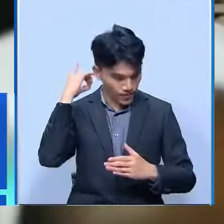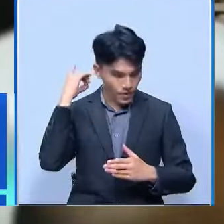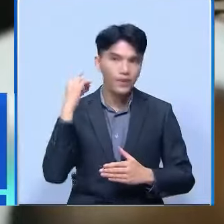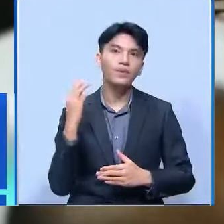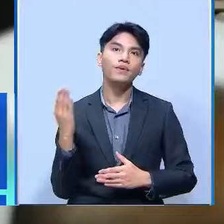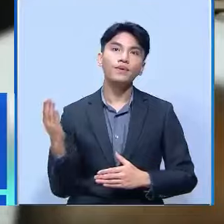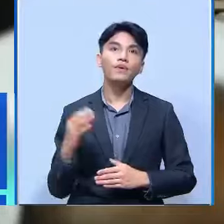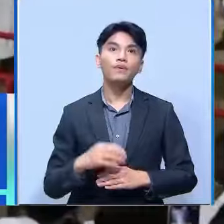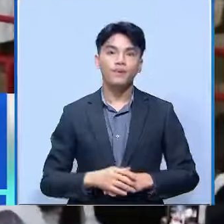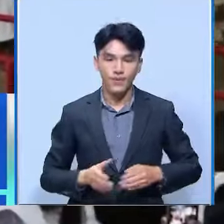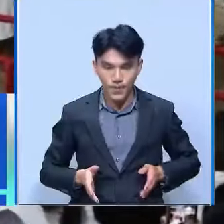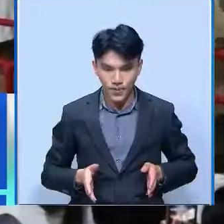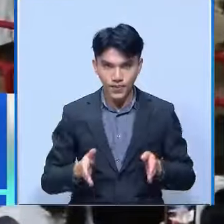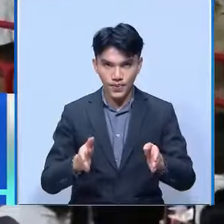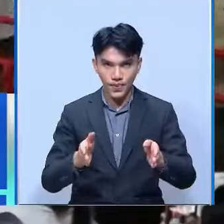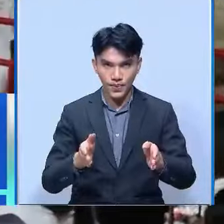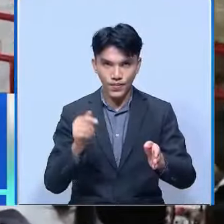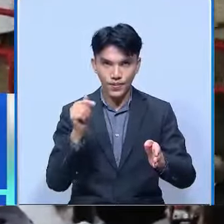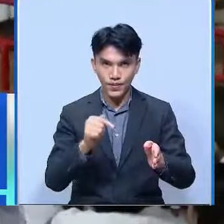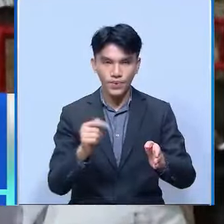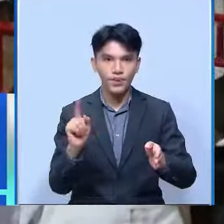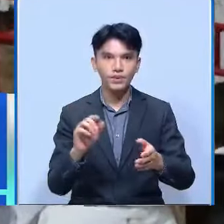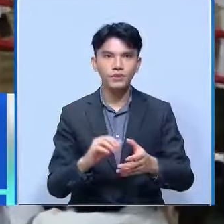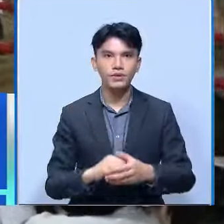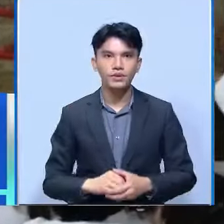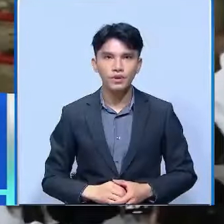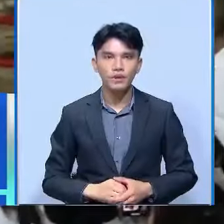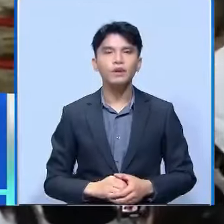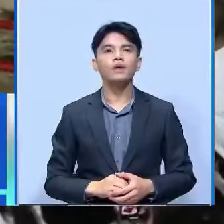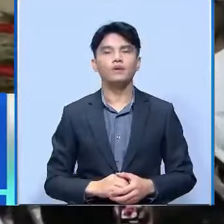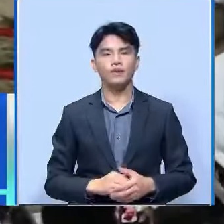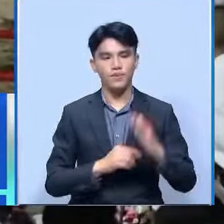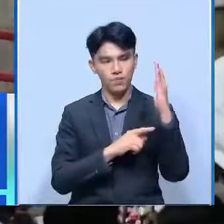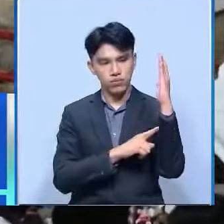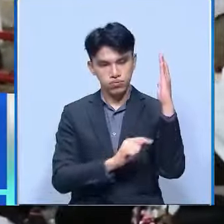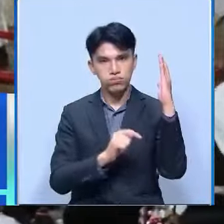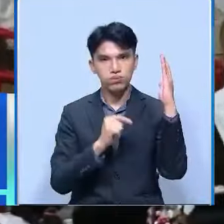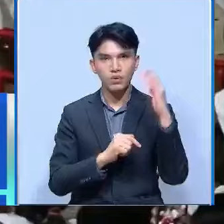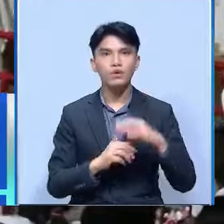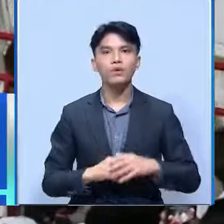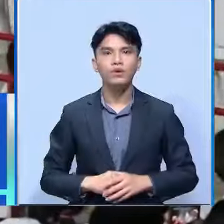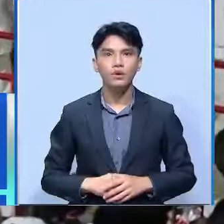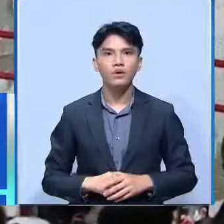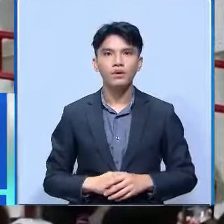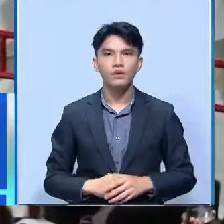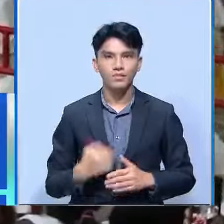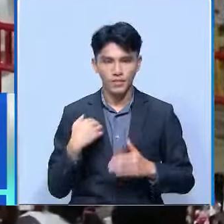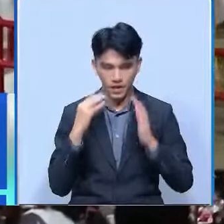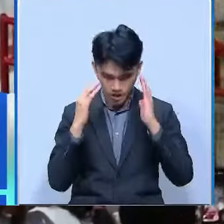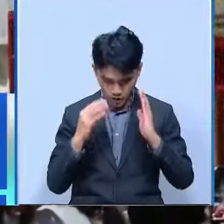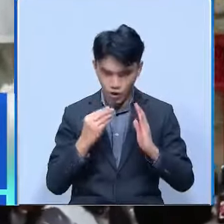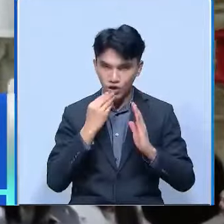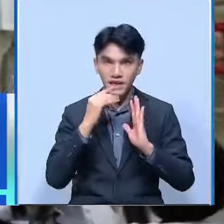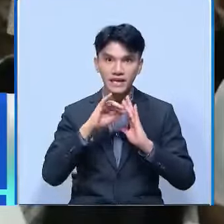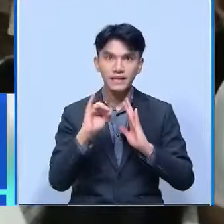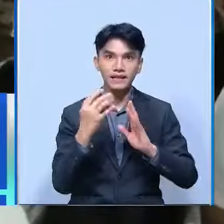องเอียถนนเนี่ยท่ามกลางเนี่ยคุณผู้ชม เขตเทศบาลนครตรังจังหวัดตรังนะคะ ก็มีคนที่เขาถือศีลกินเจมีประช